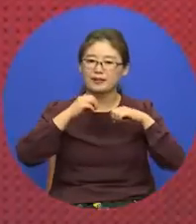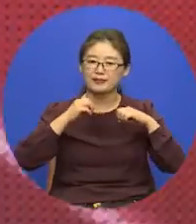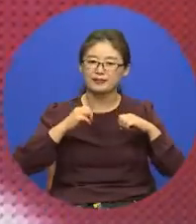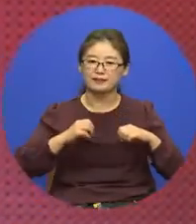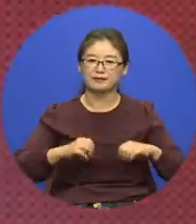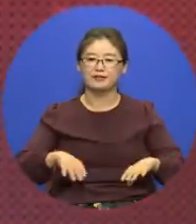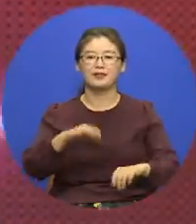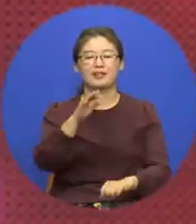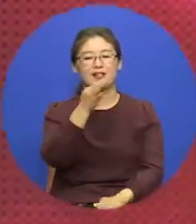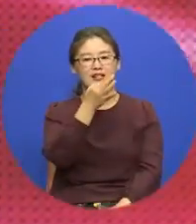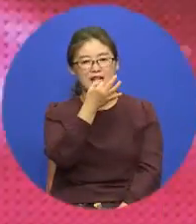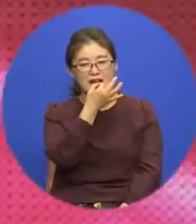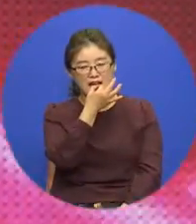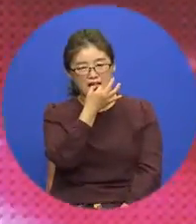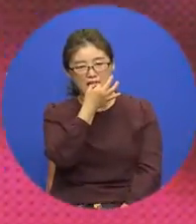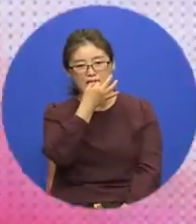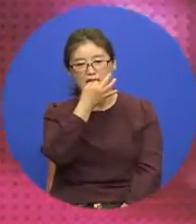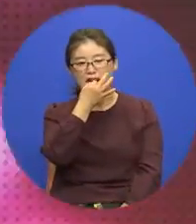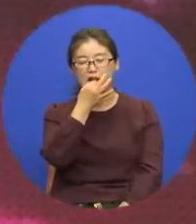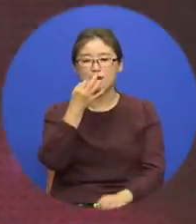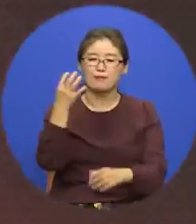원된 욕심만